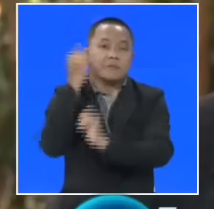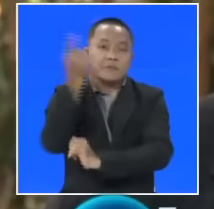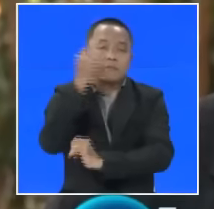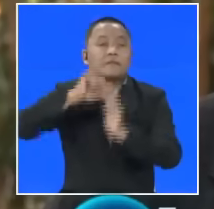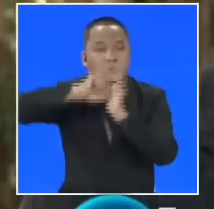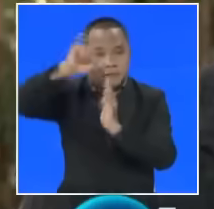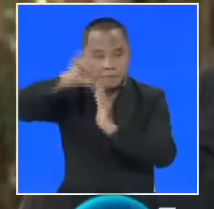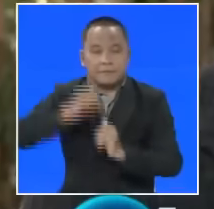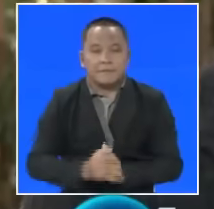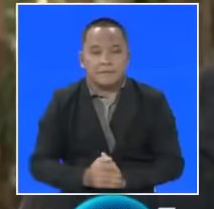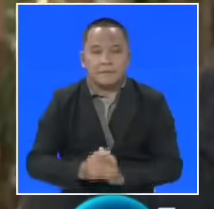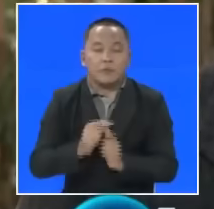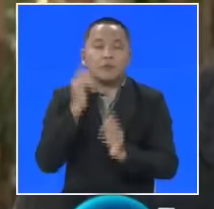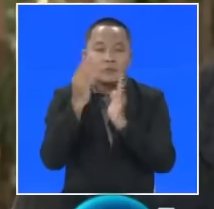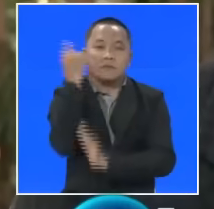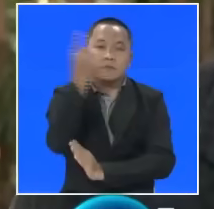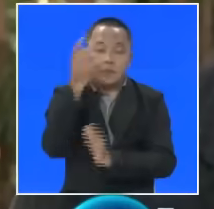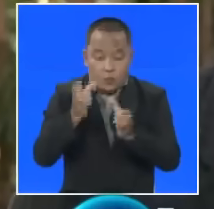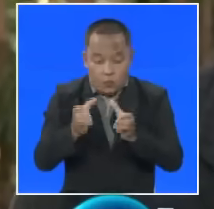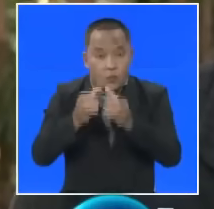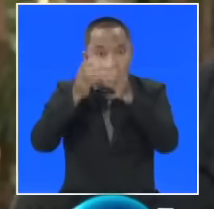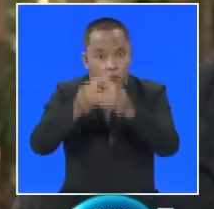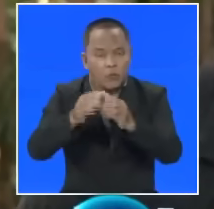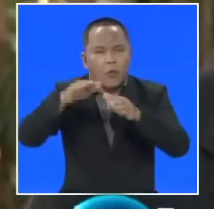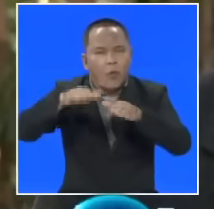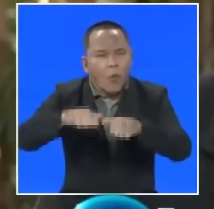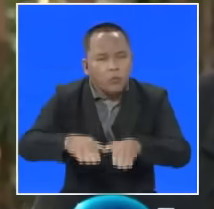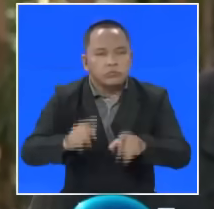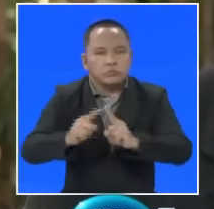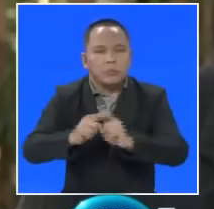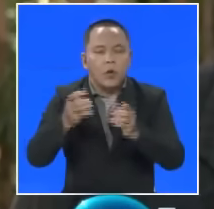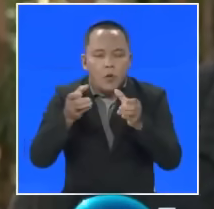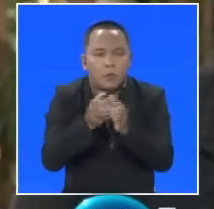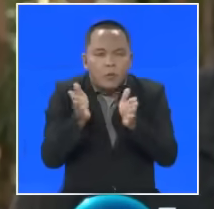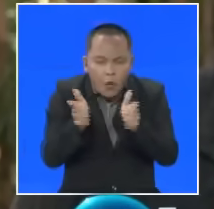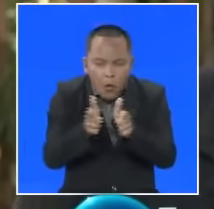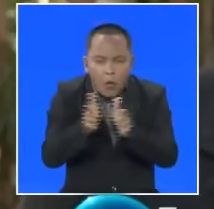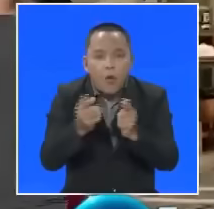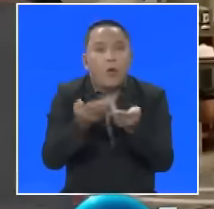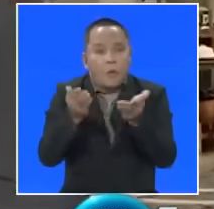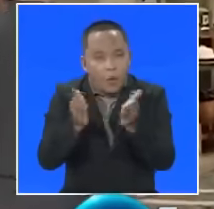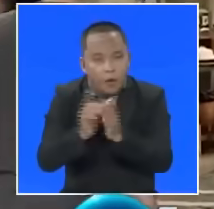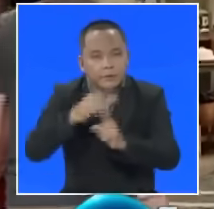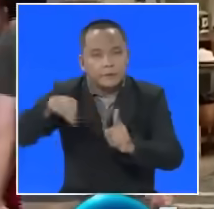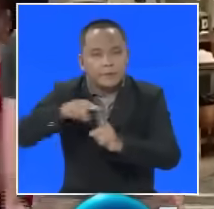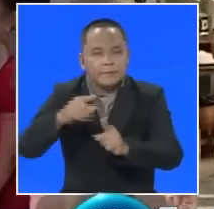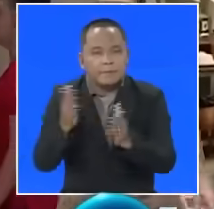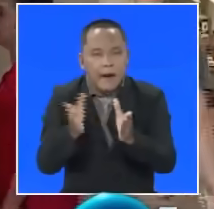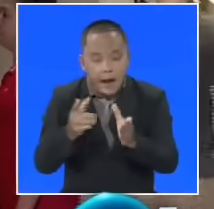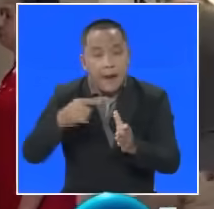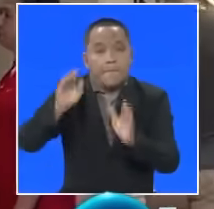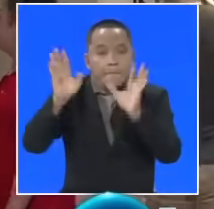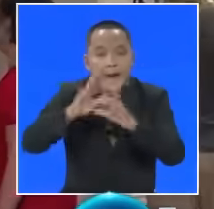ที่ยวจังหวัดเชียงใหม่ครับนักท่องเที่ยวที่มาเป็นกรุ๊ปใหญ่ก็จะลดน้อยลงจะมาเป็นกรุ๊ปเล็กมากขึ้นนะครับหรือมา